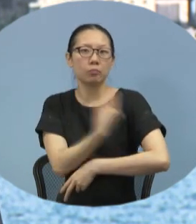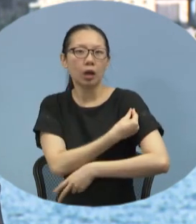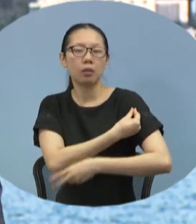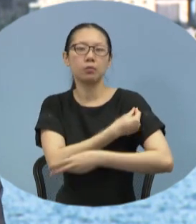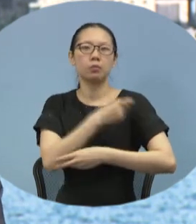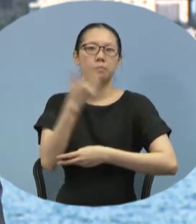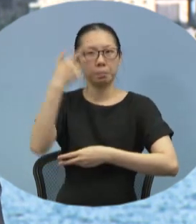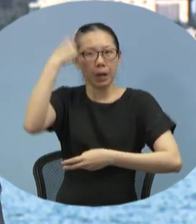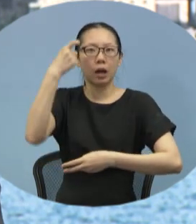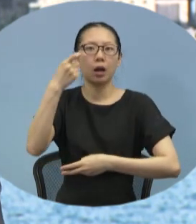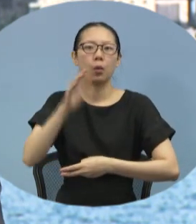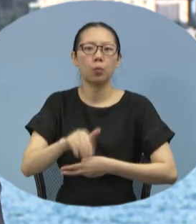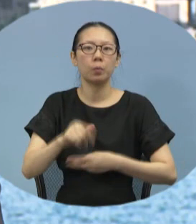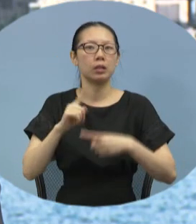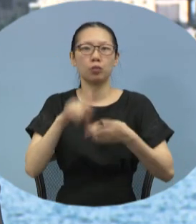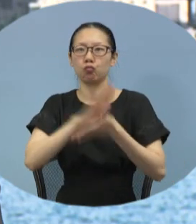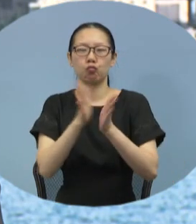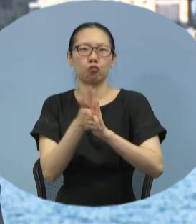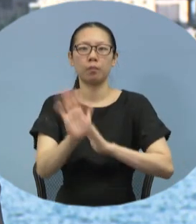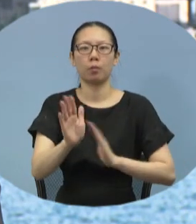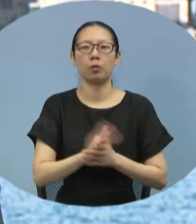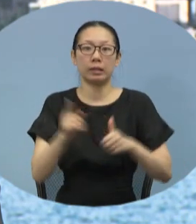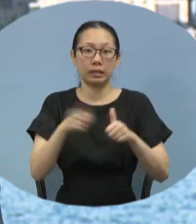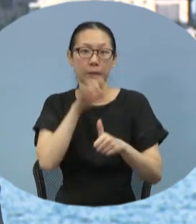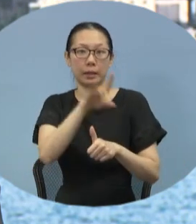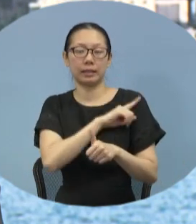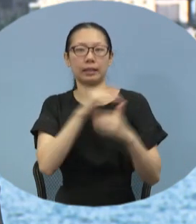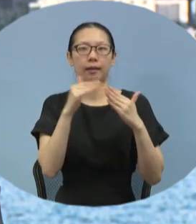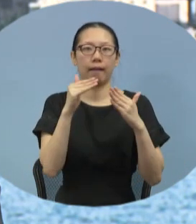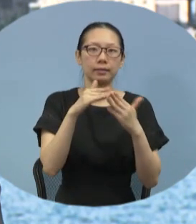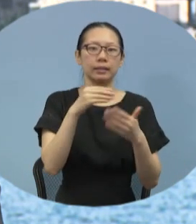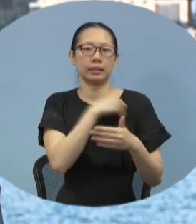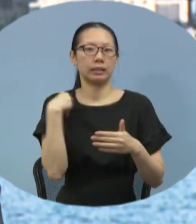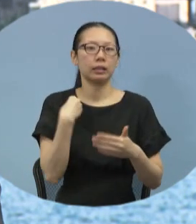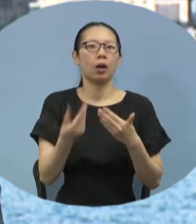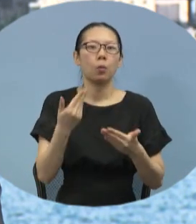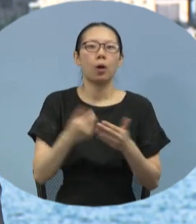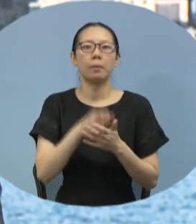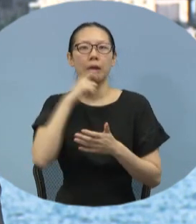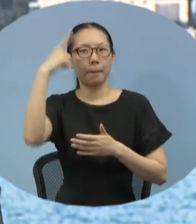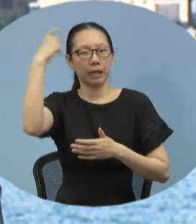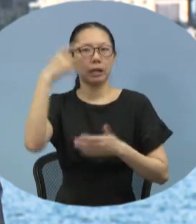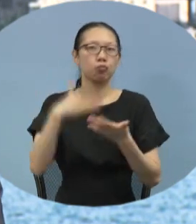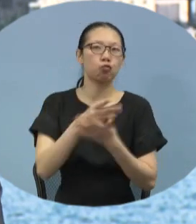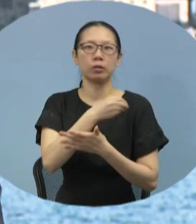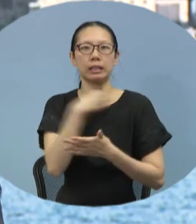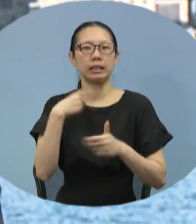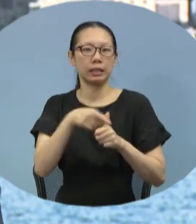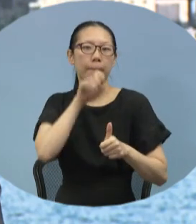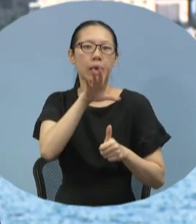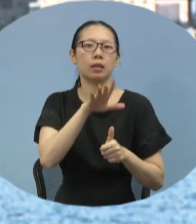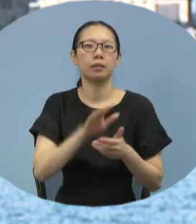應，請不要預約，應該先諮詢家庭醫生或者免疫及過敏病科的專科醫